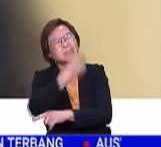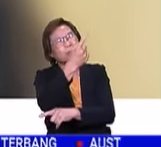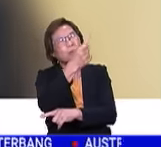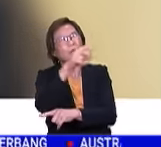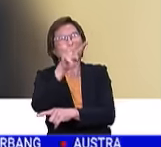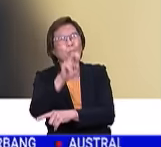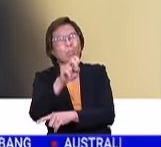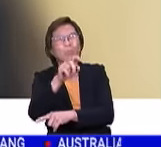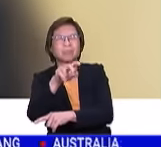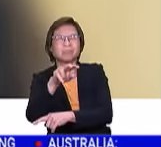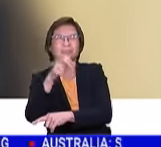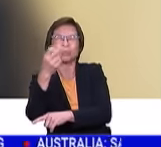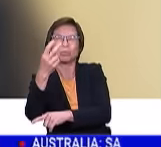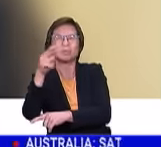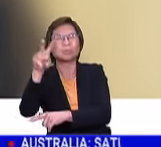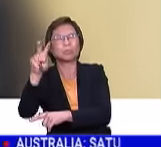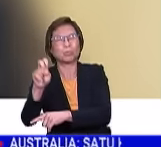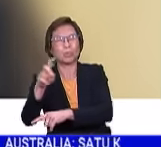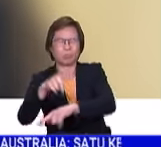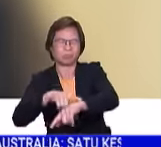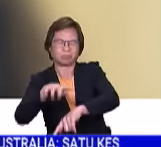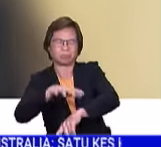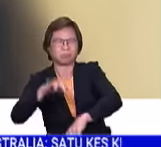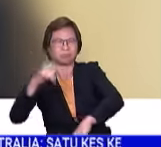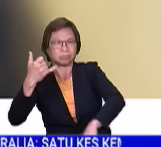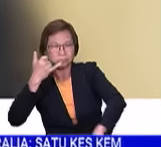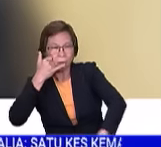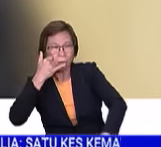ke 12.20 tengah hari, lebih kurang waktu tu.